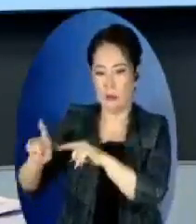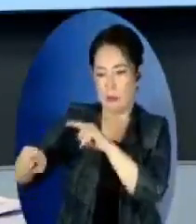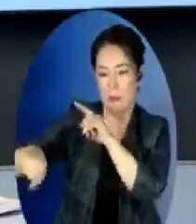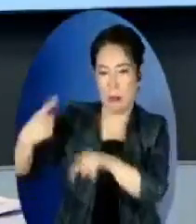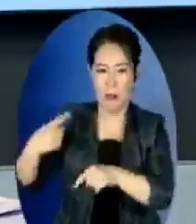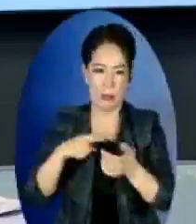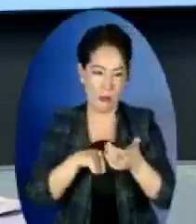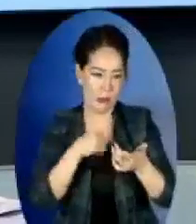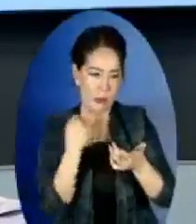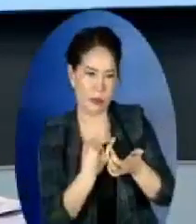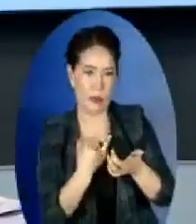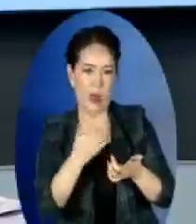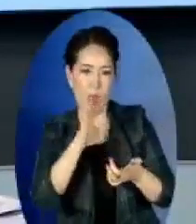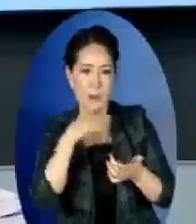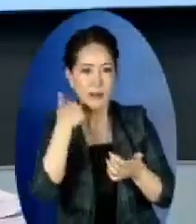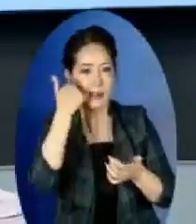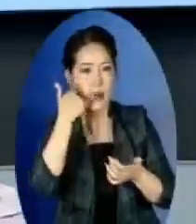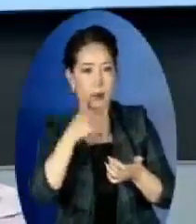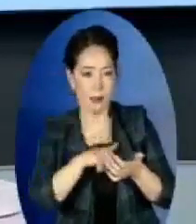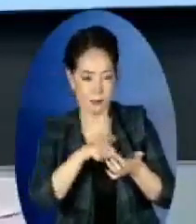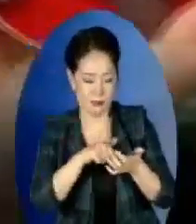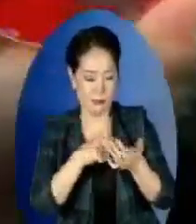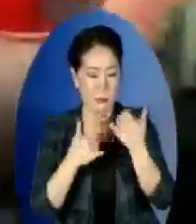байхыг эмчнэр зөвлөж байна.